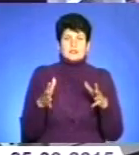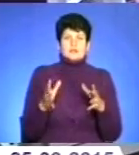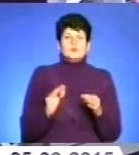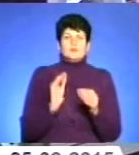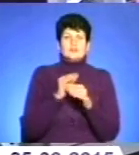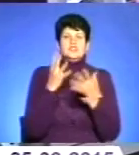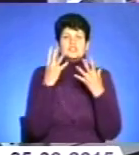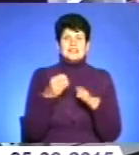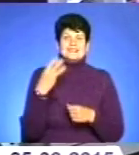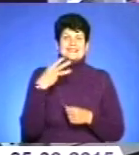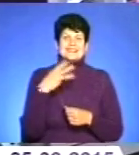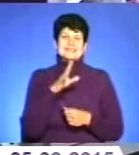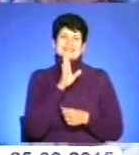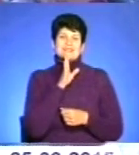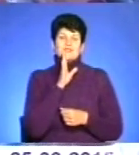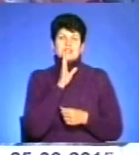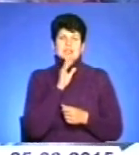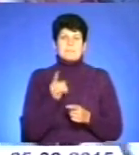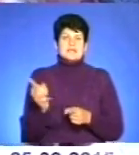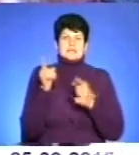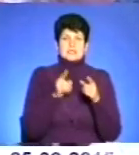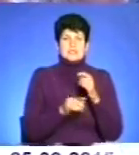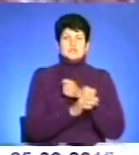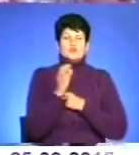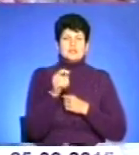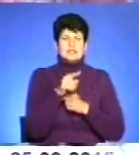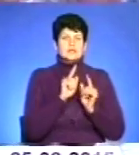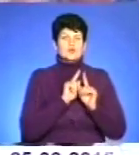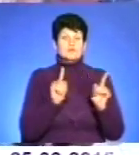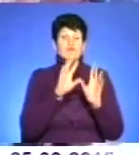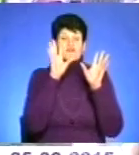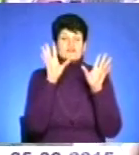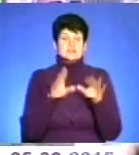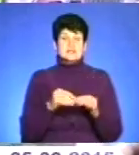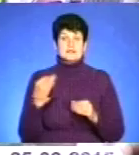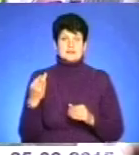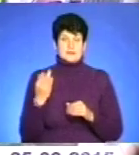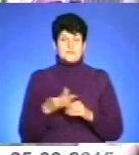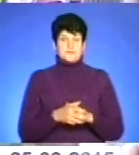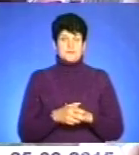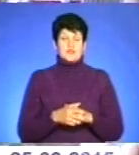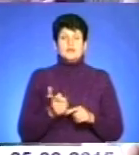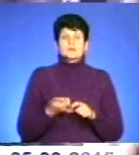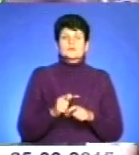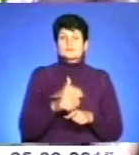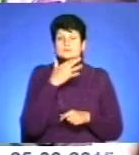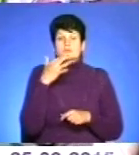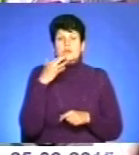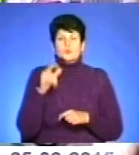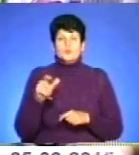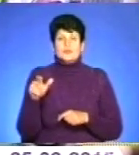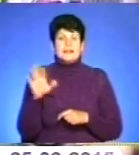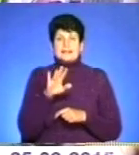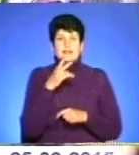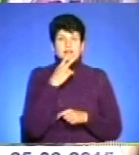30 дівчатами-переселенками зі Сходу. Для них особливо все цікаве. Досить багато людей, не дивлячись, що